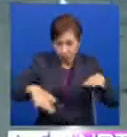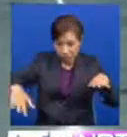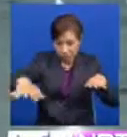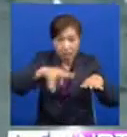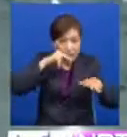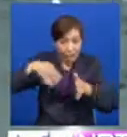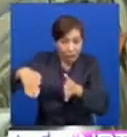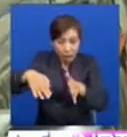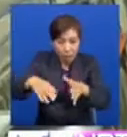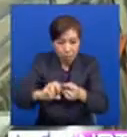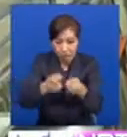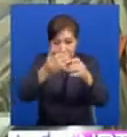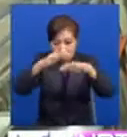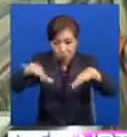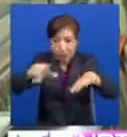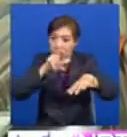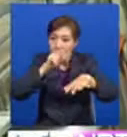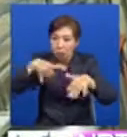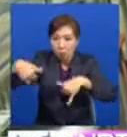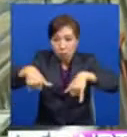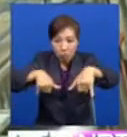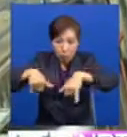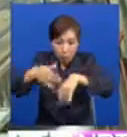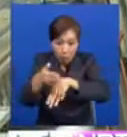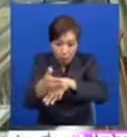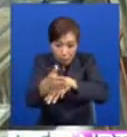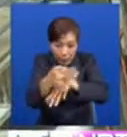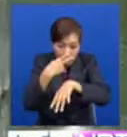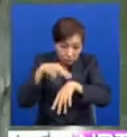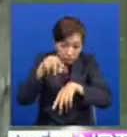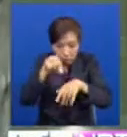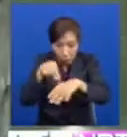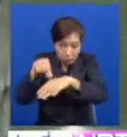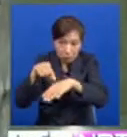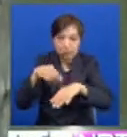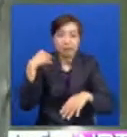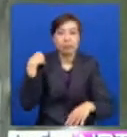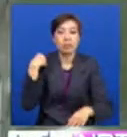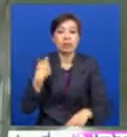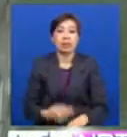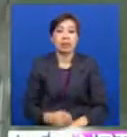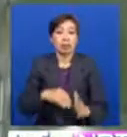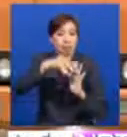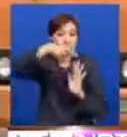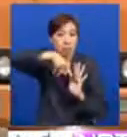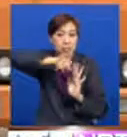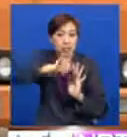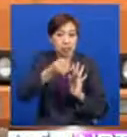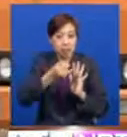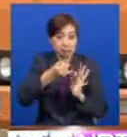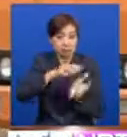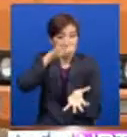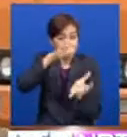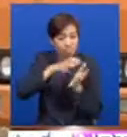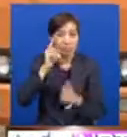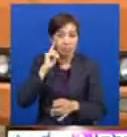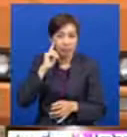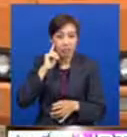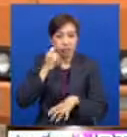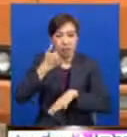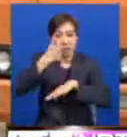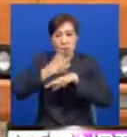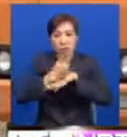เป็นที่พักของนกที่ลงไปกินปลาในน้ำที่กำลังลดระดับลงส่วนที่จังหวัดพิจิตรนายสุดาสายวานิช